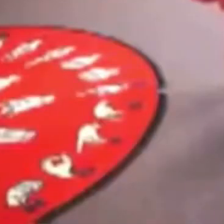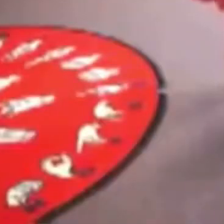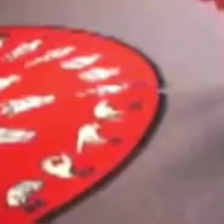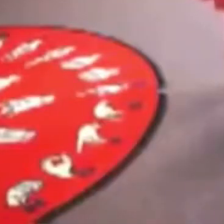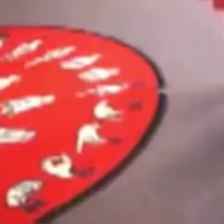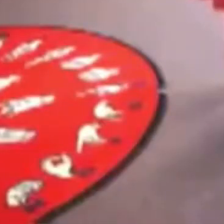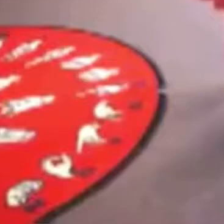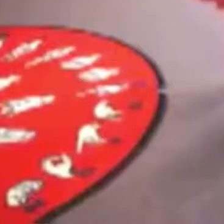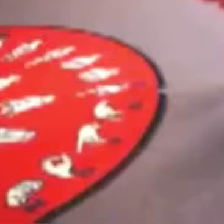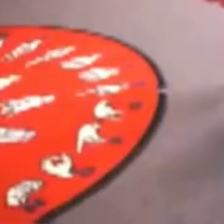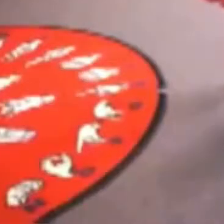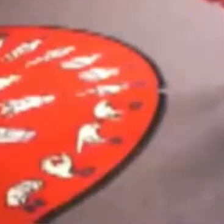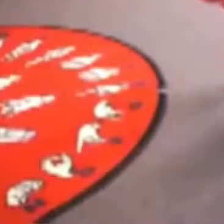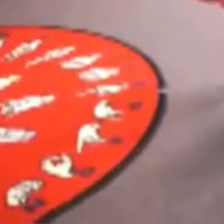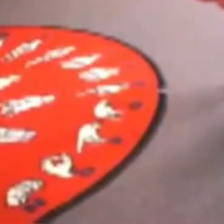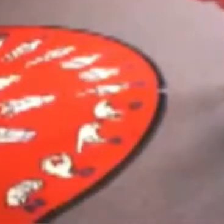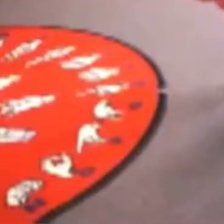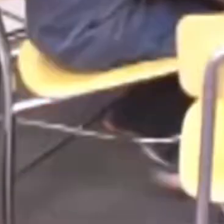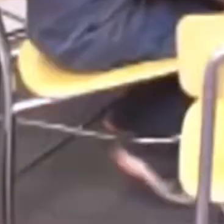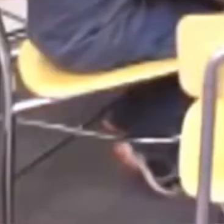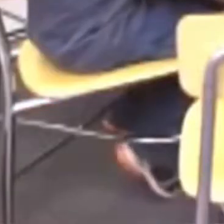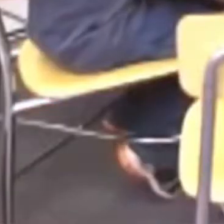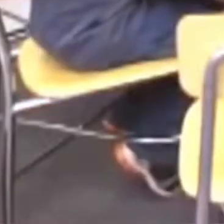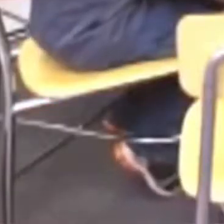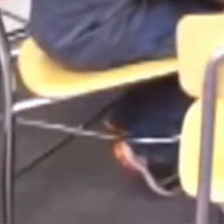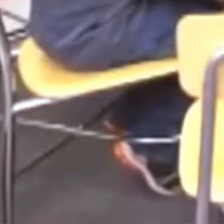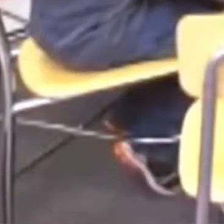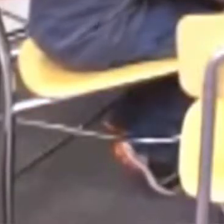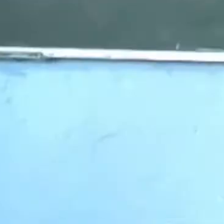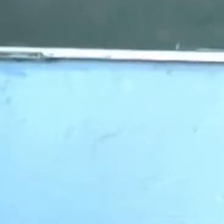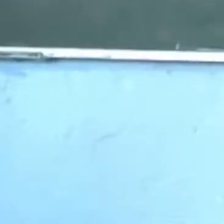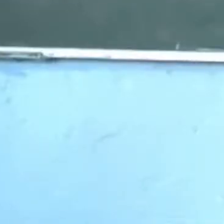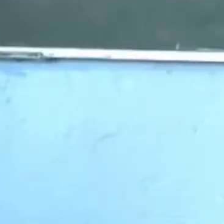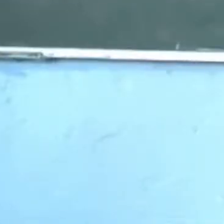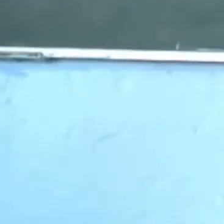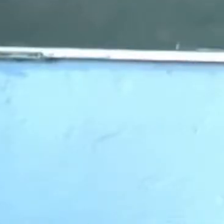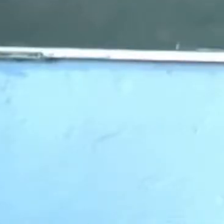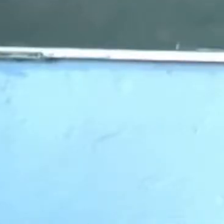vende, gjuhët e shenjave njihen si gjuhë kombëtare.